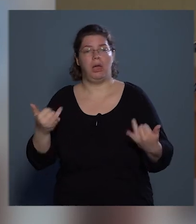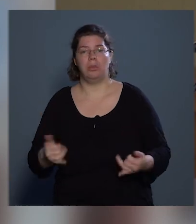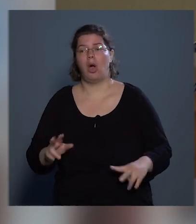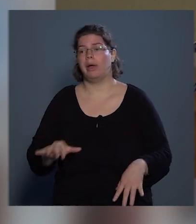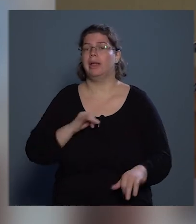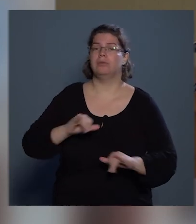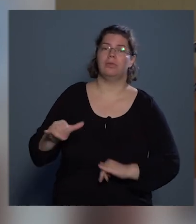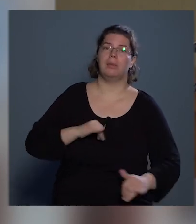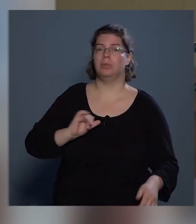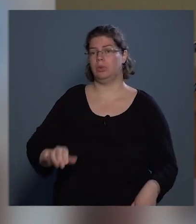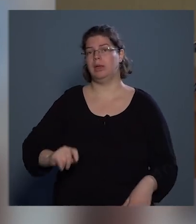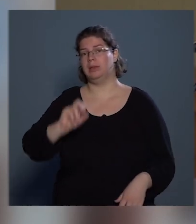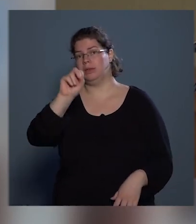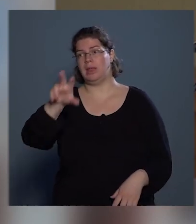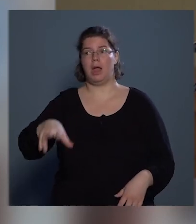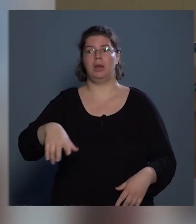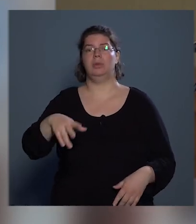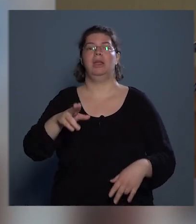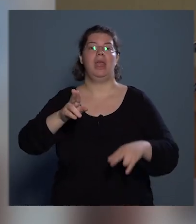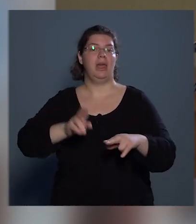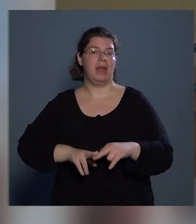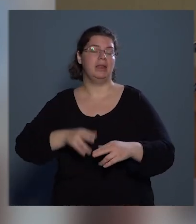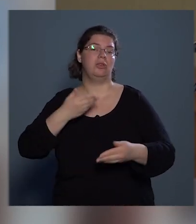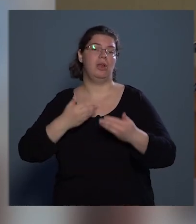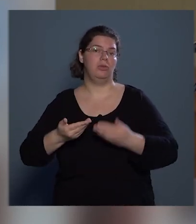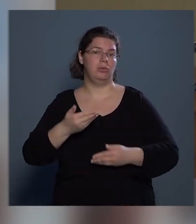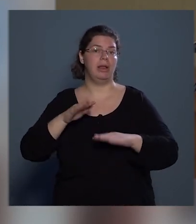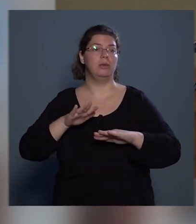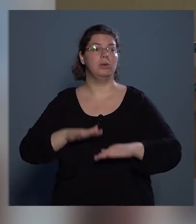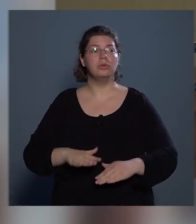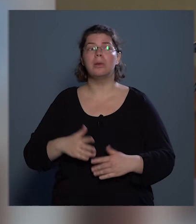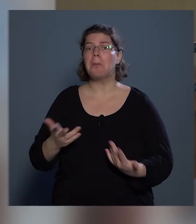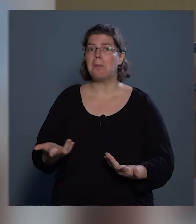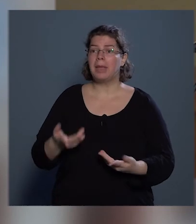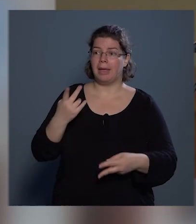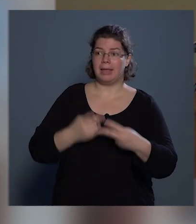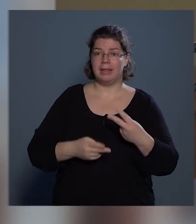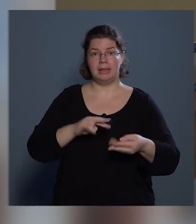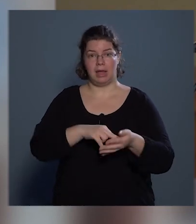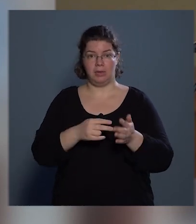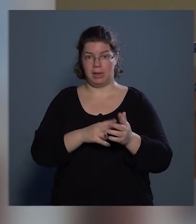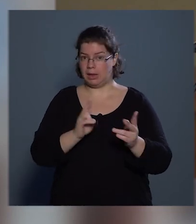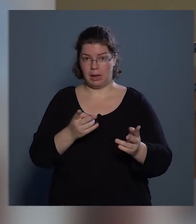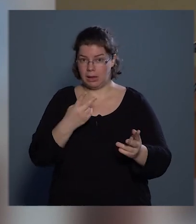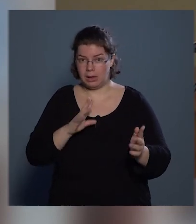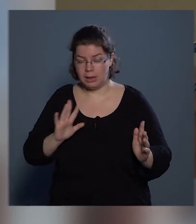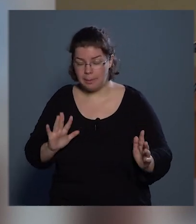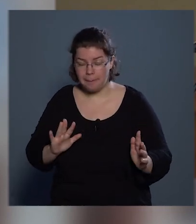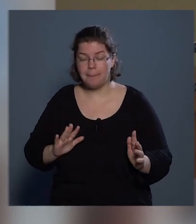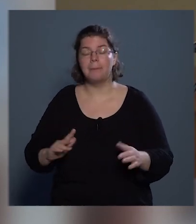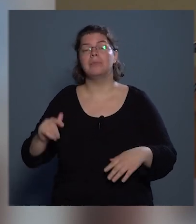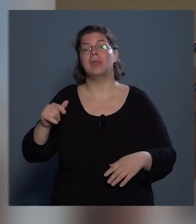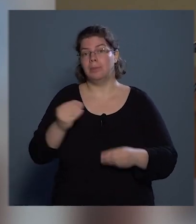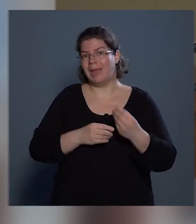február 13-ai rendes testületülésünkön egy kész tervezetet kellene látnunk, mert hát március